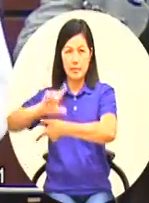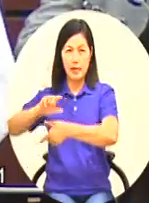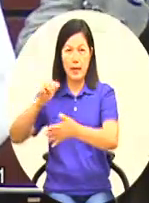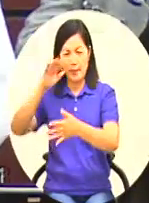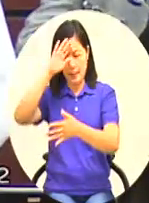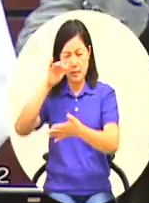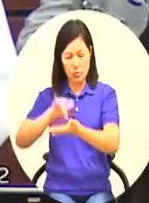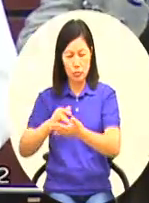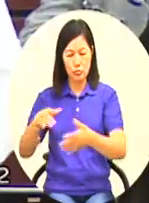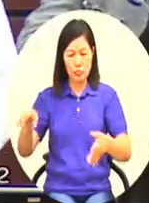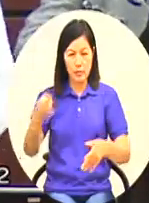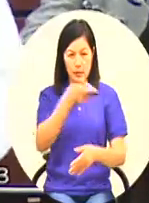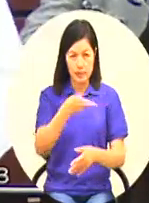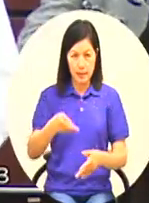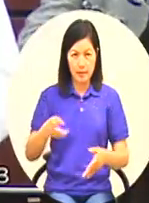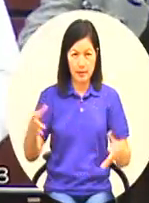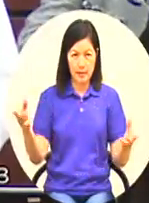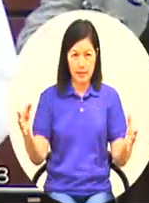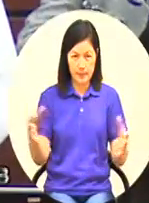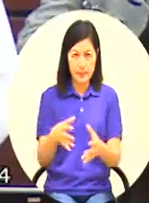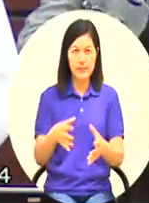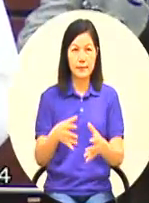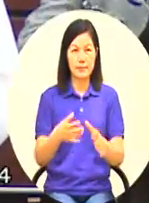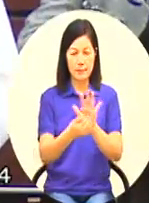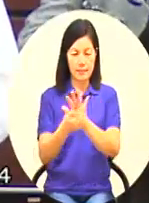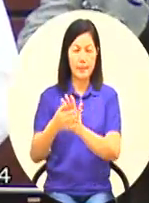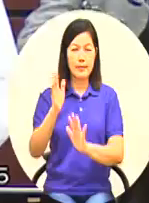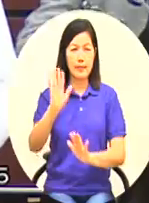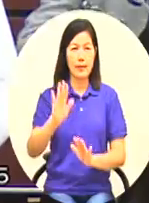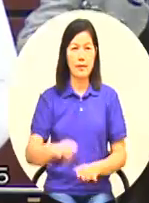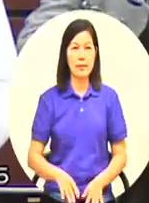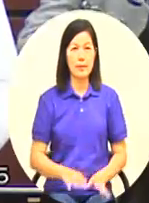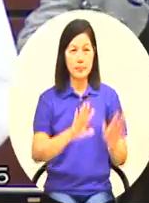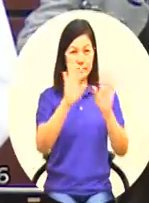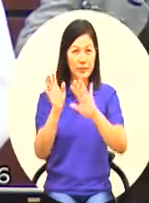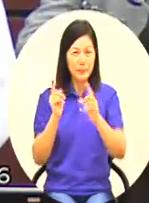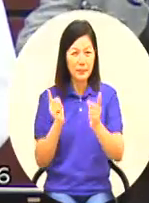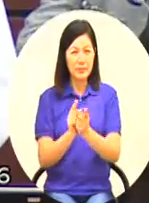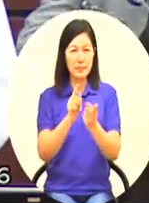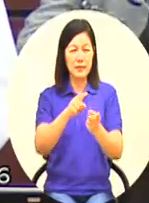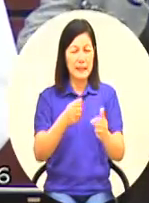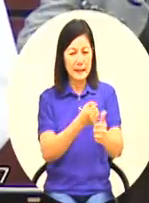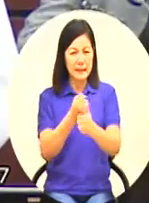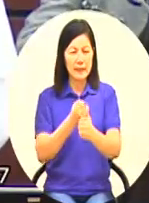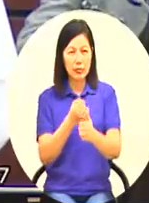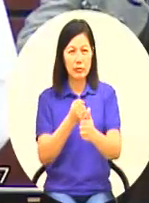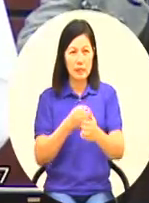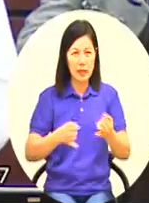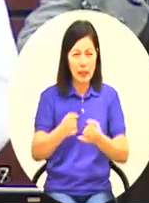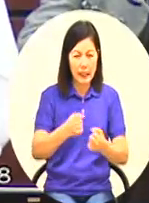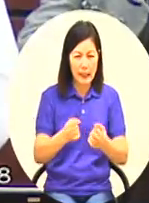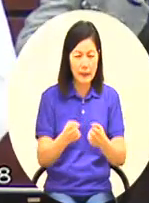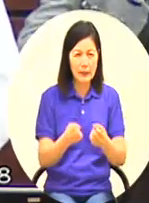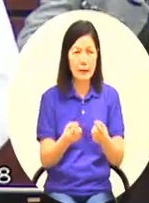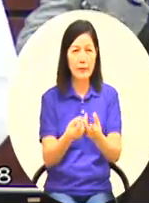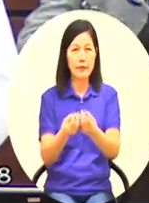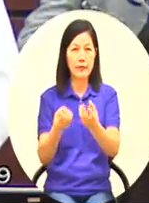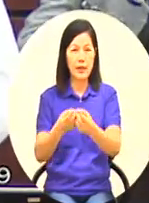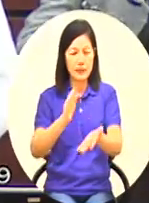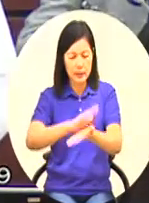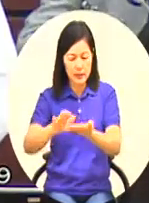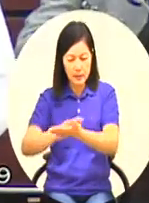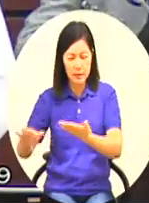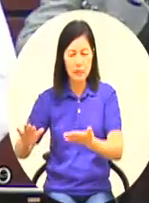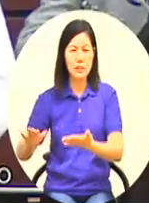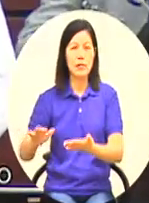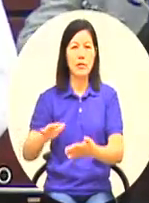境控制里面绝对是它产生的一个状况，就是说一定要去控制的是我们资深员的一个清除。好，那这部分在整